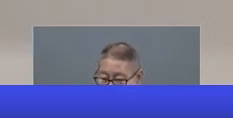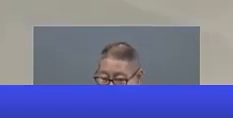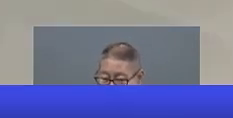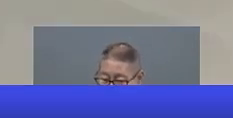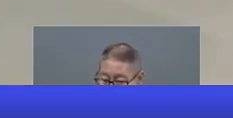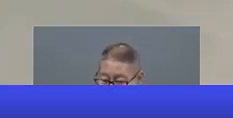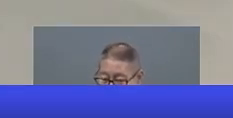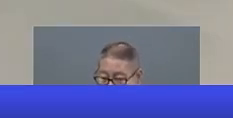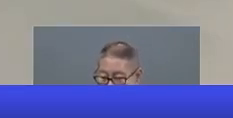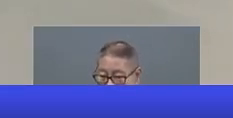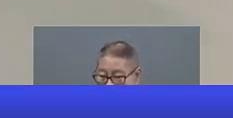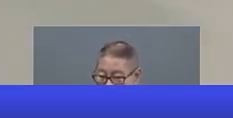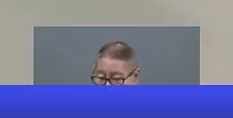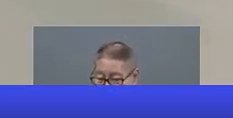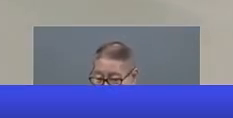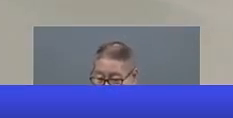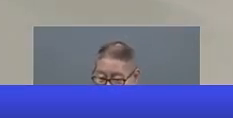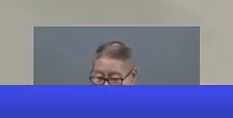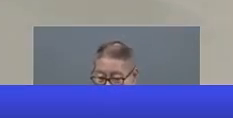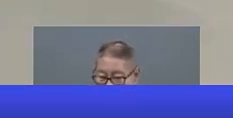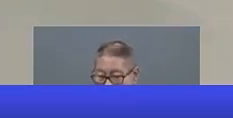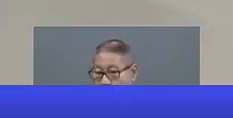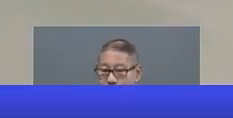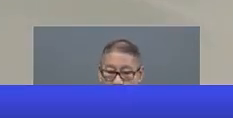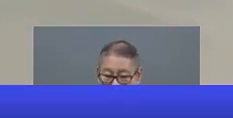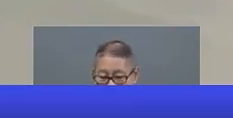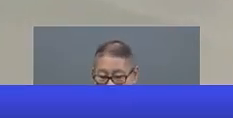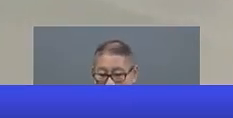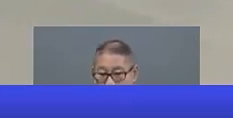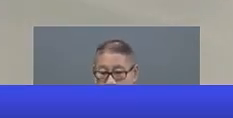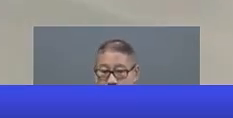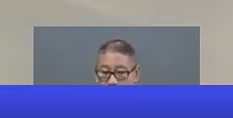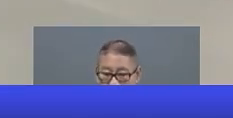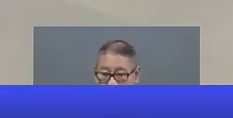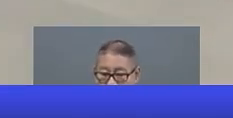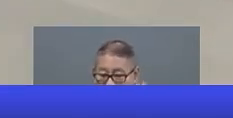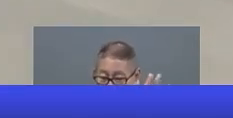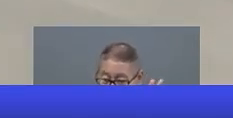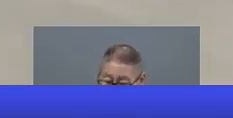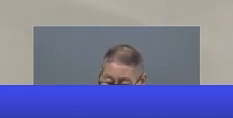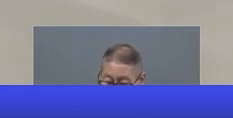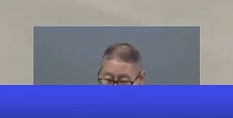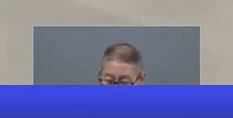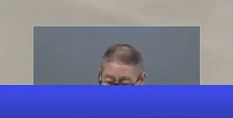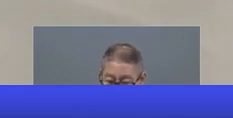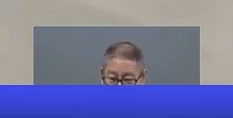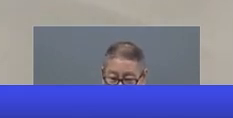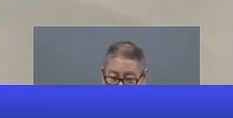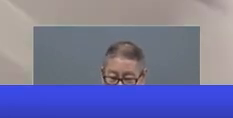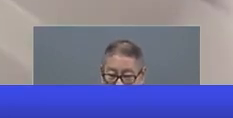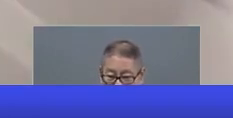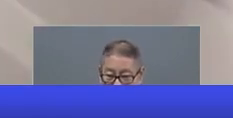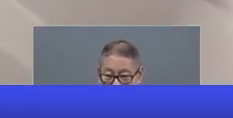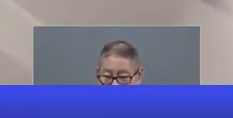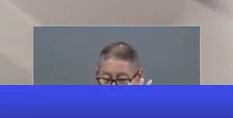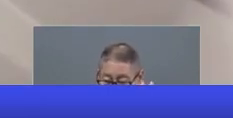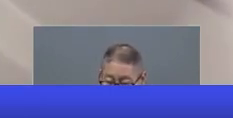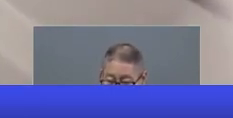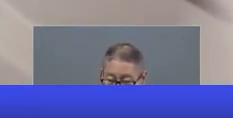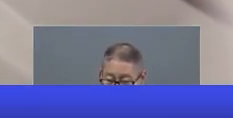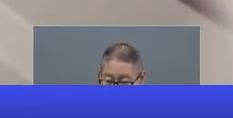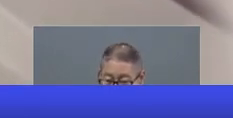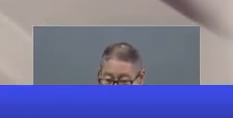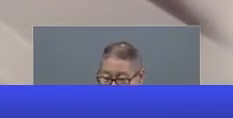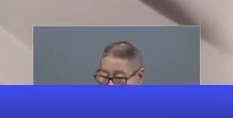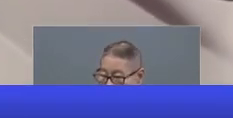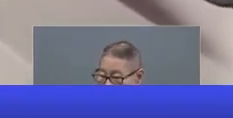คะแล้วก็เป็นแอปที่รองรับการดำเนินงานต่างๆของรัฐอยู่แล้วนะคะแต่ว่าล่าสุดที่เขาจะเปิดให้สำหรับดิจิทอล 10,000บาทเนี่ยเขาก็มีการ